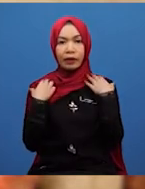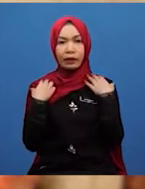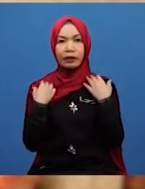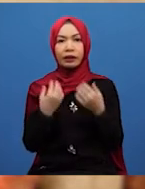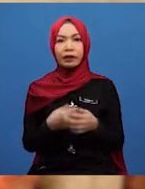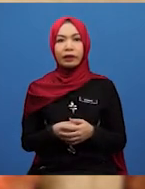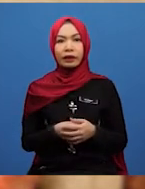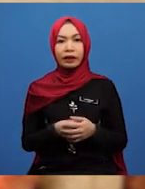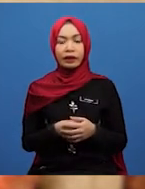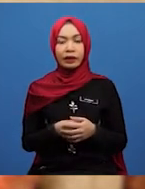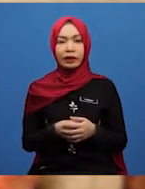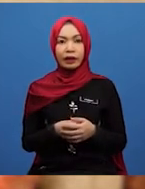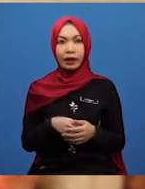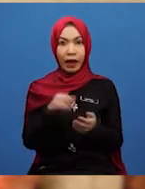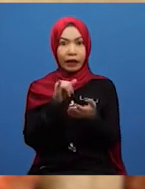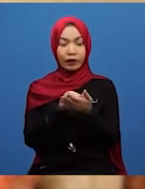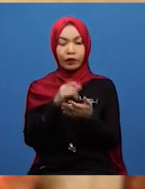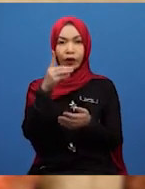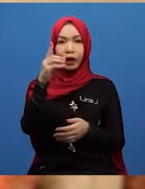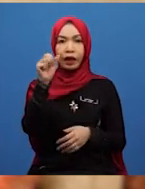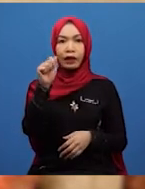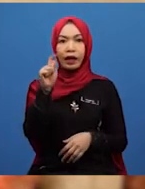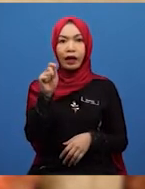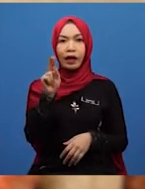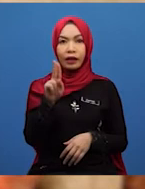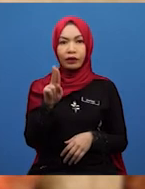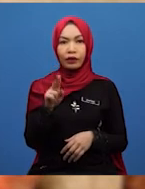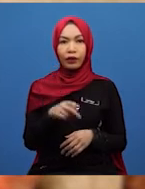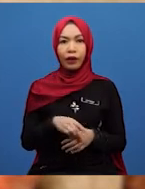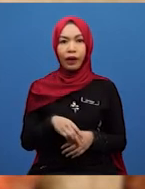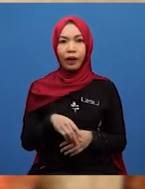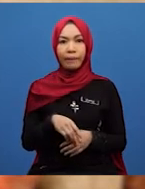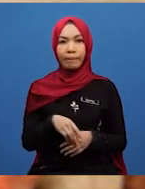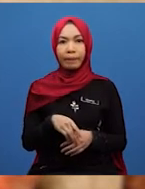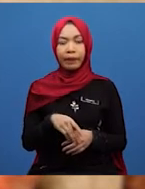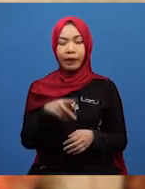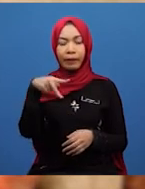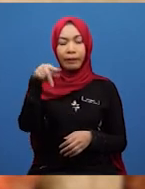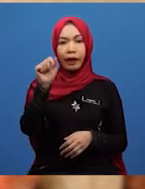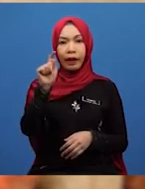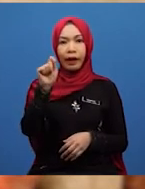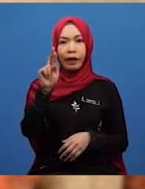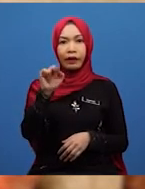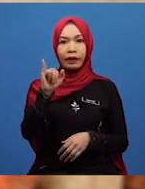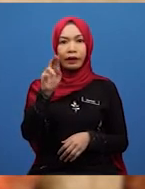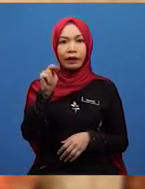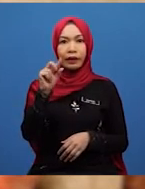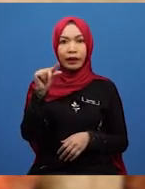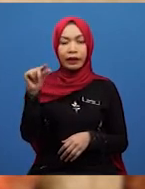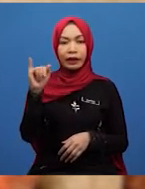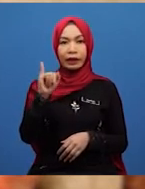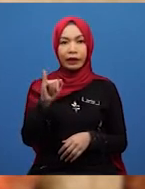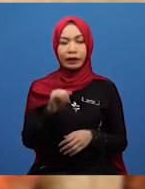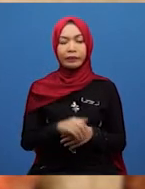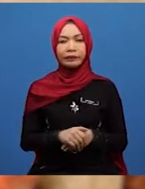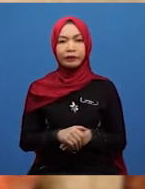Datu Patinggi Ali. Keadaan inilah nanti telah menimbulkan konflik yang